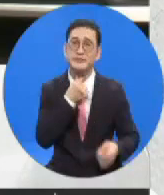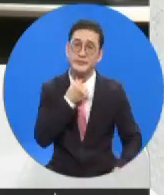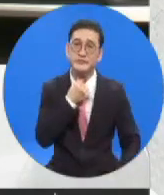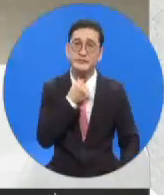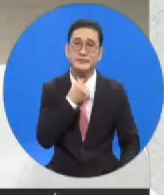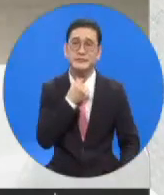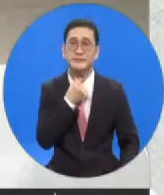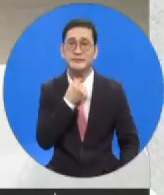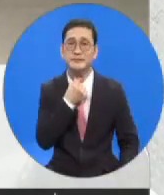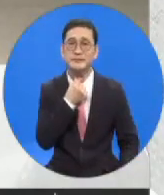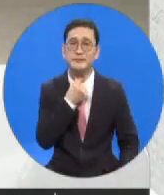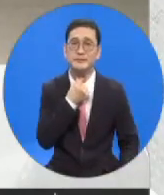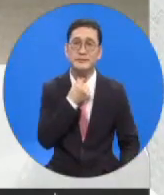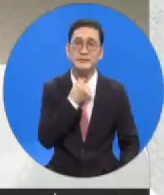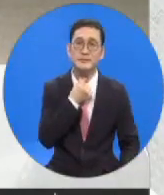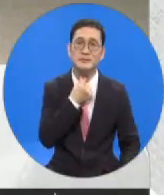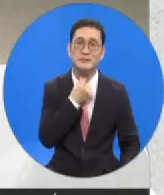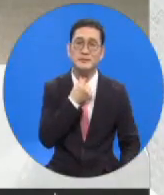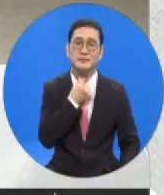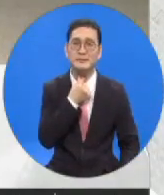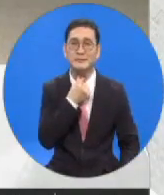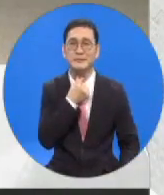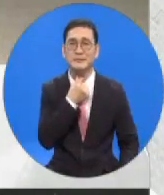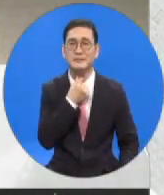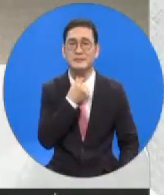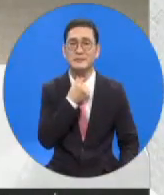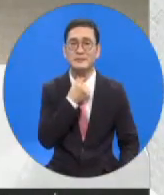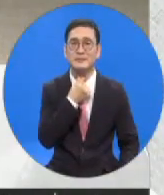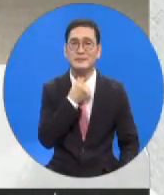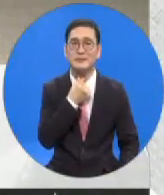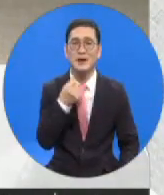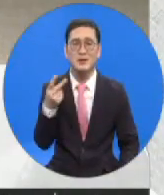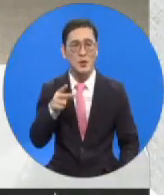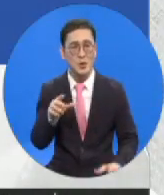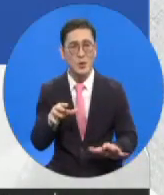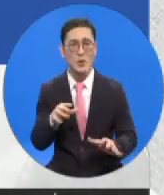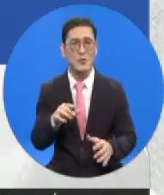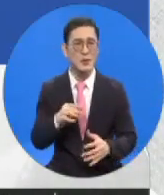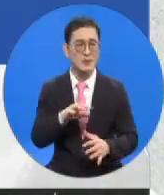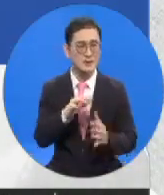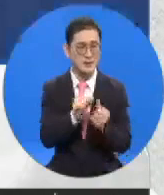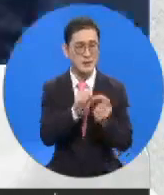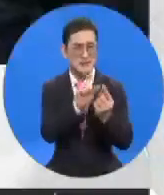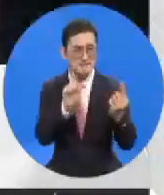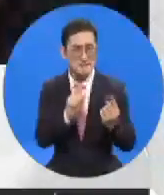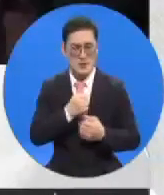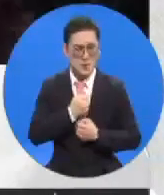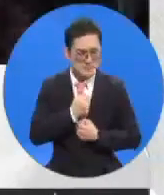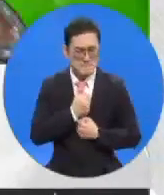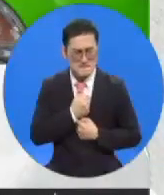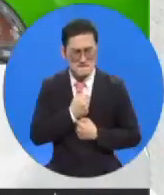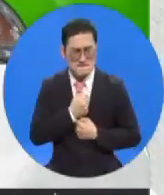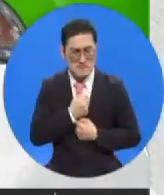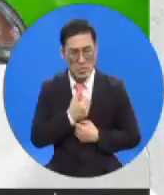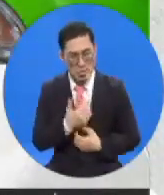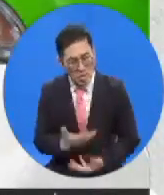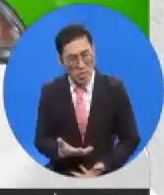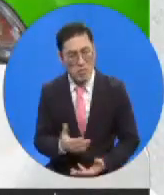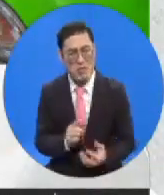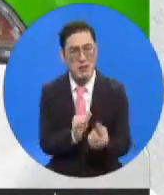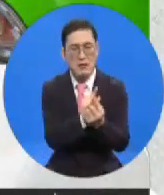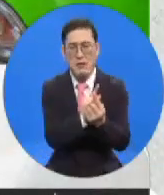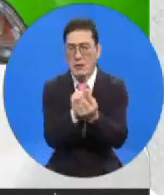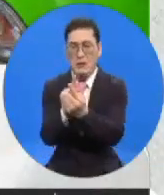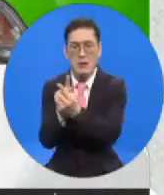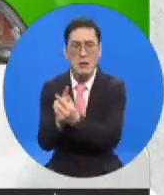가지 그 긴장감이 떨어지면서 자꾸 이제 느슨해지는 이런 상황 속에서 우리가 조금 더 우리 일상에 대해서 좀